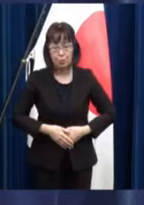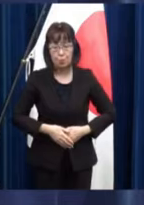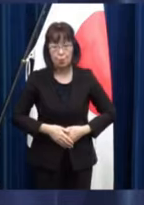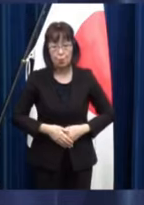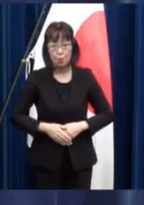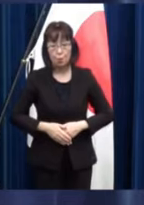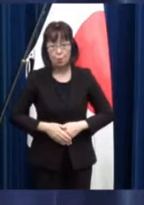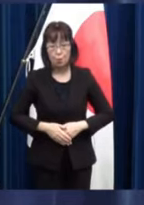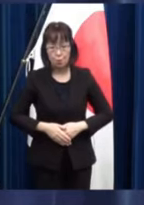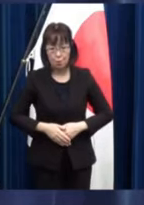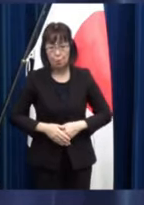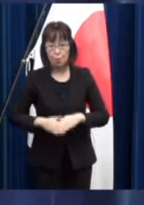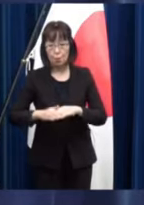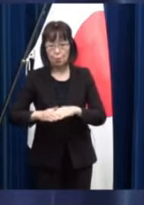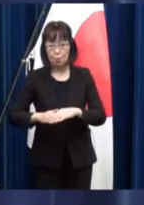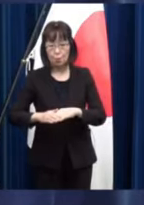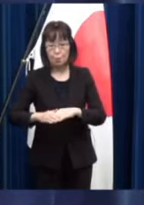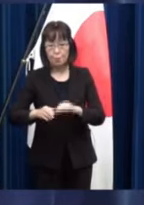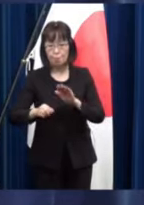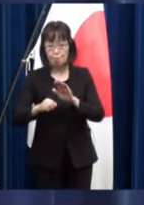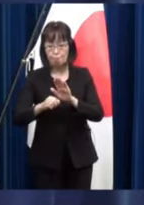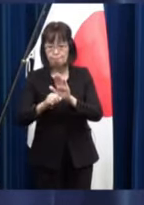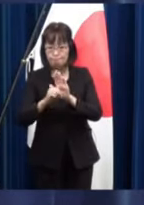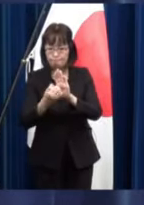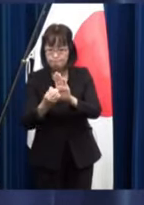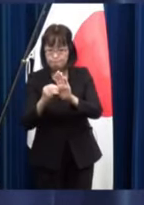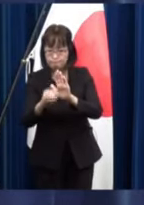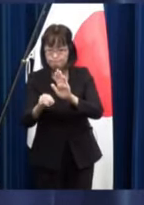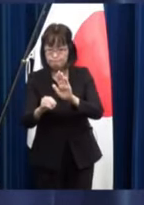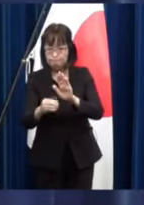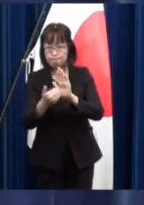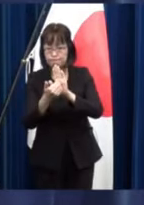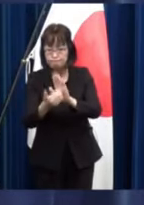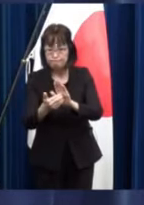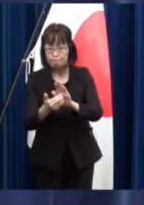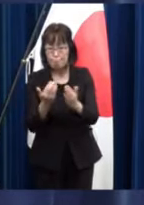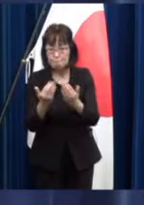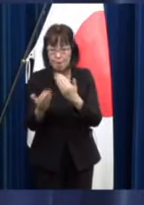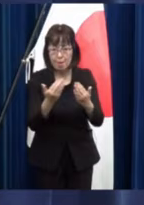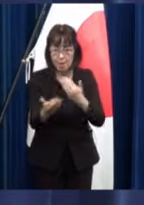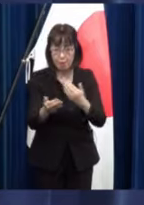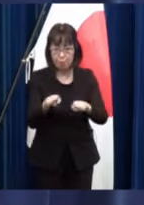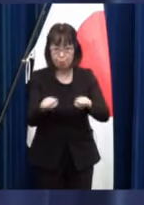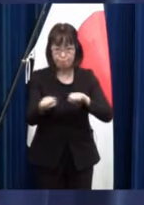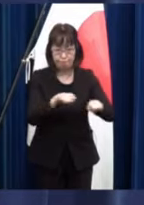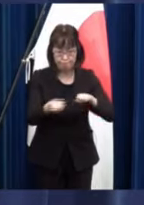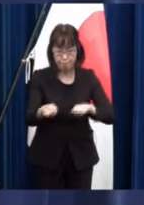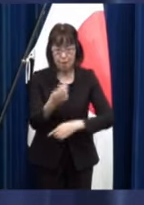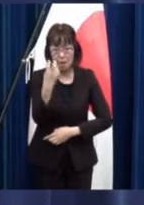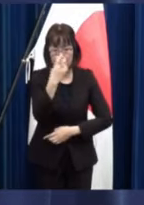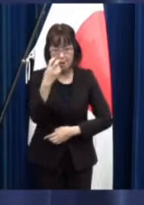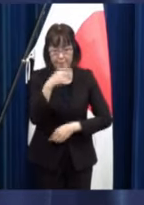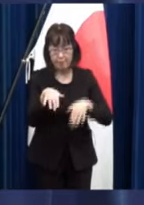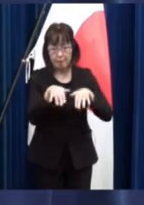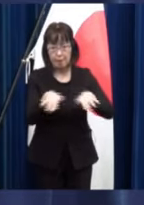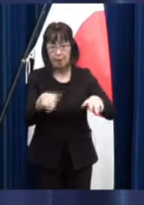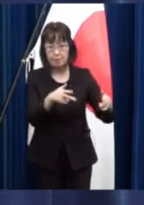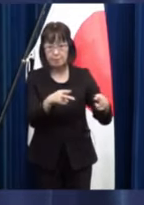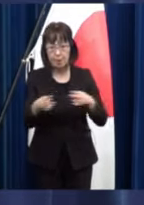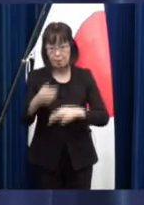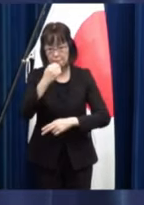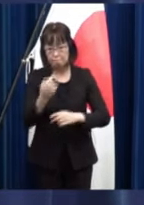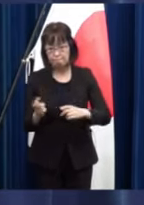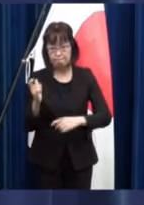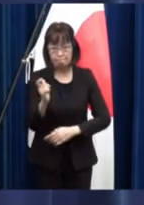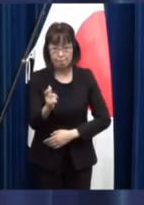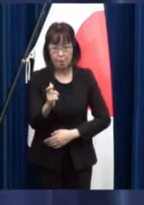経験を生かして、メリハリの効いた感染対策を行い、検査体制を充実させ、必要な